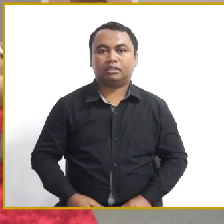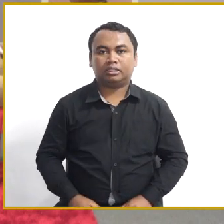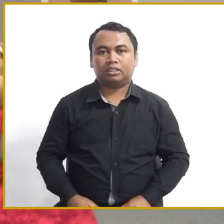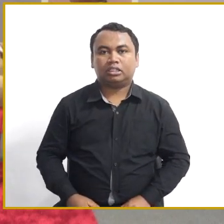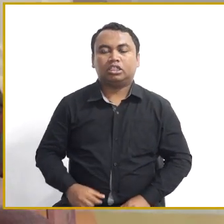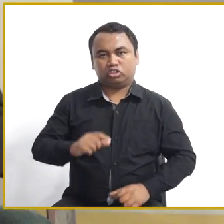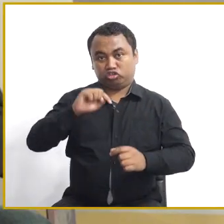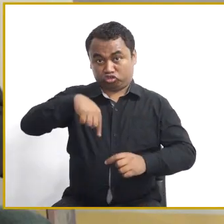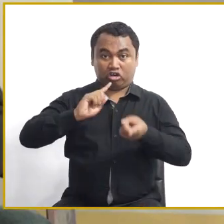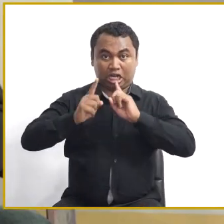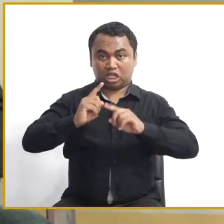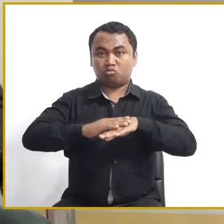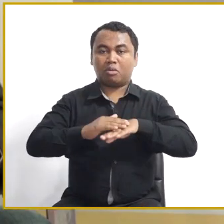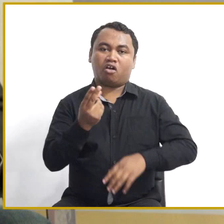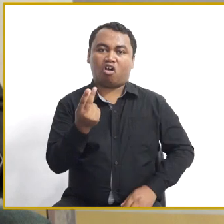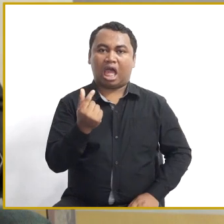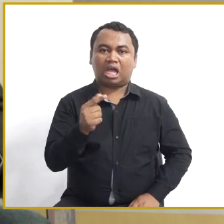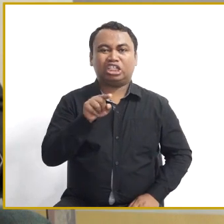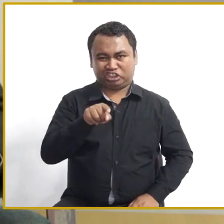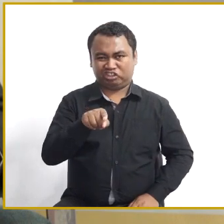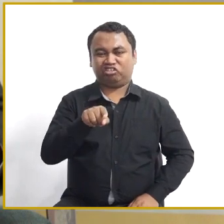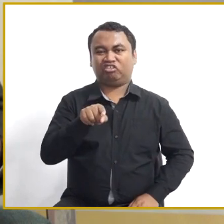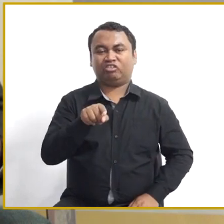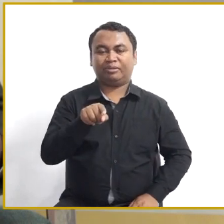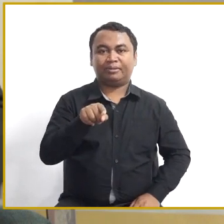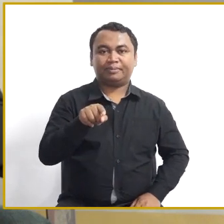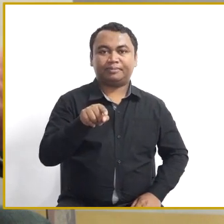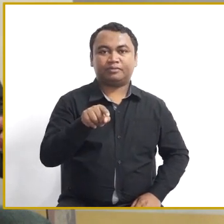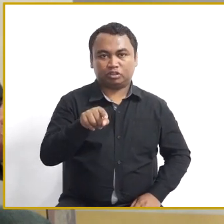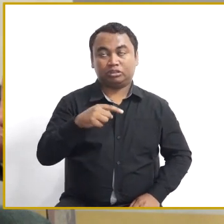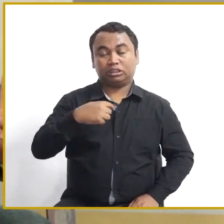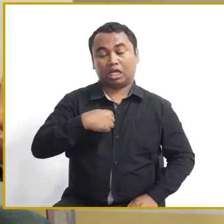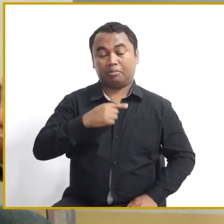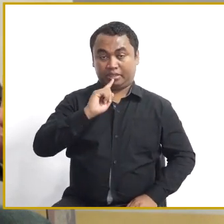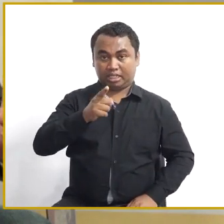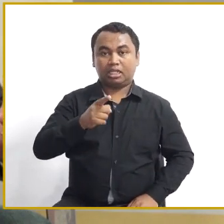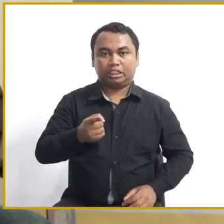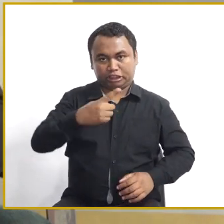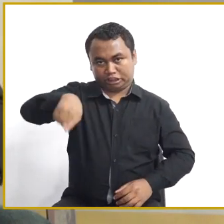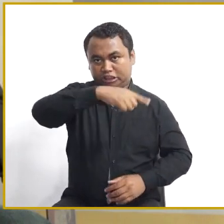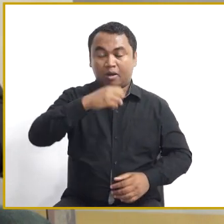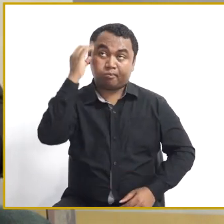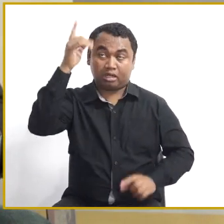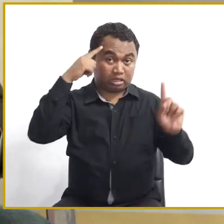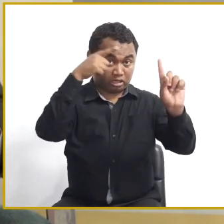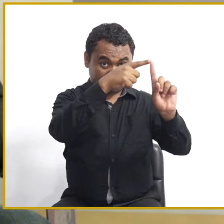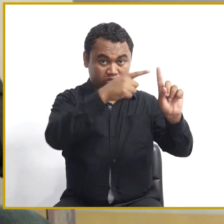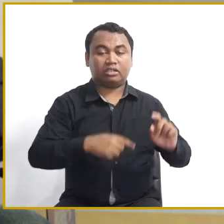Abraham Razafy. Io manko matetika amin'ny teny hoe mametraka vino tsika, inona no